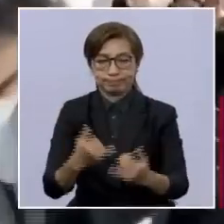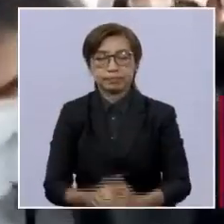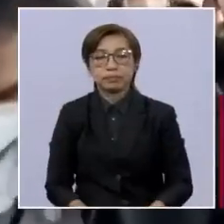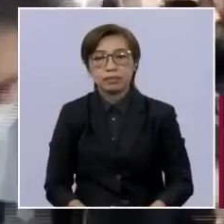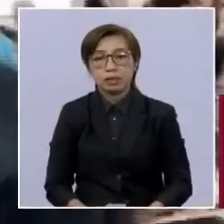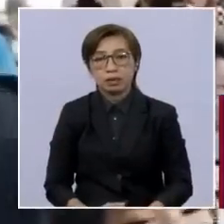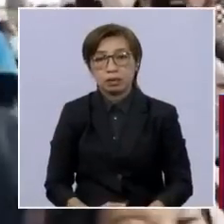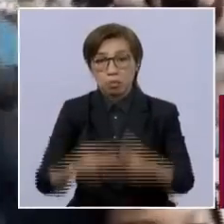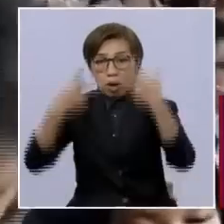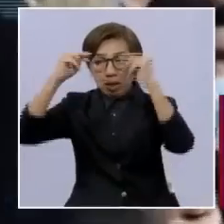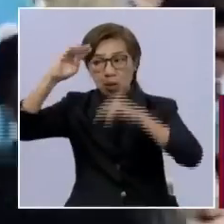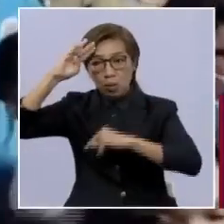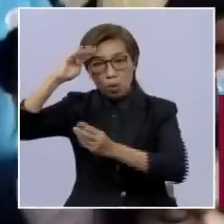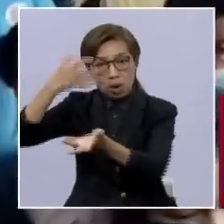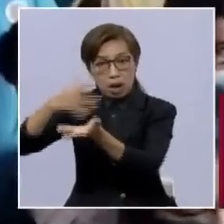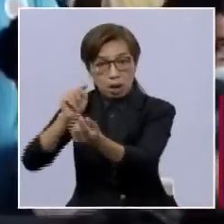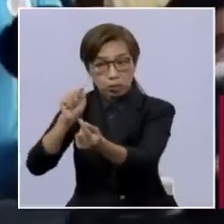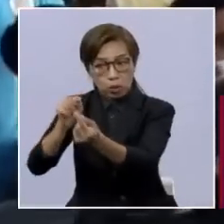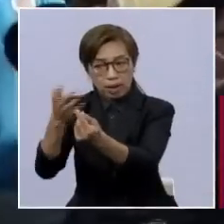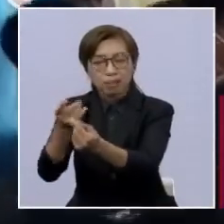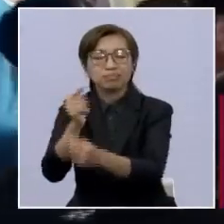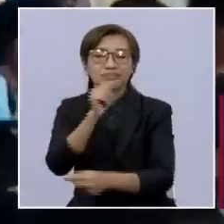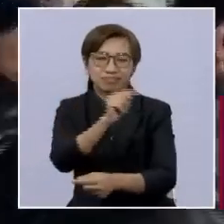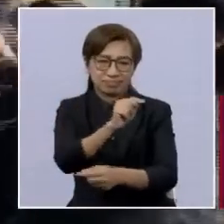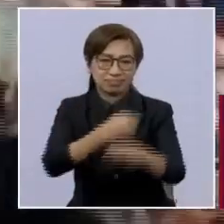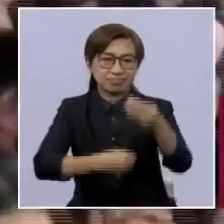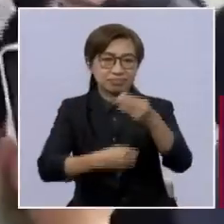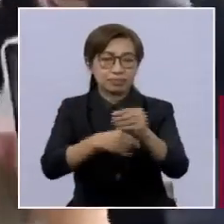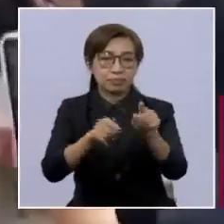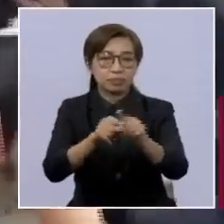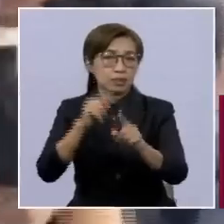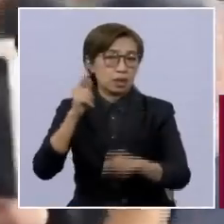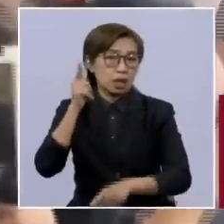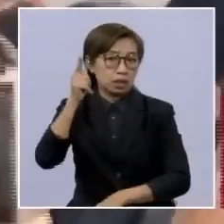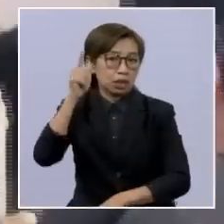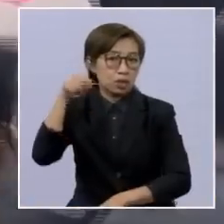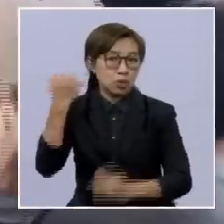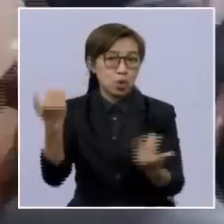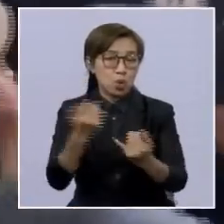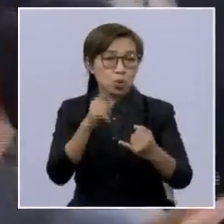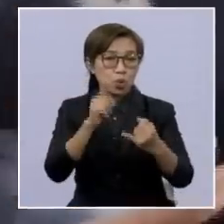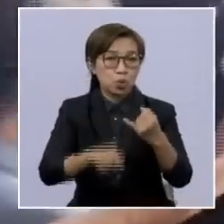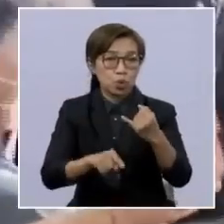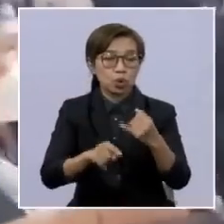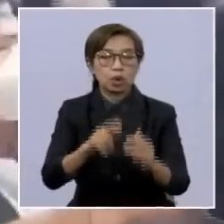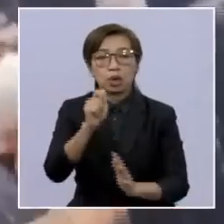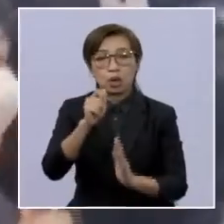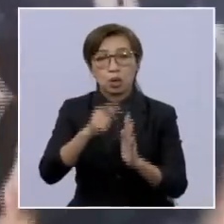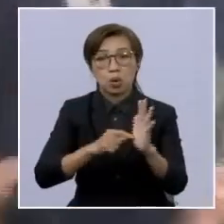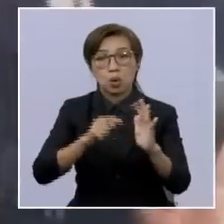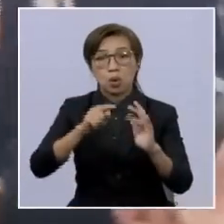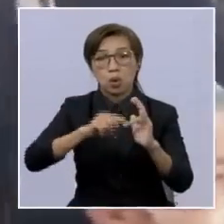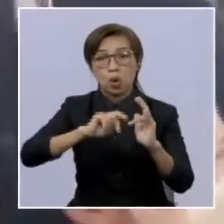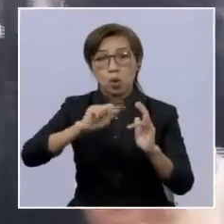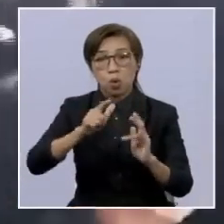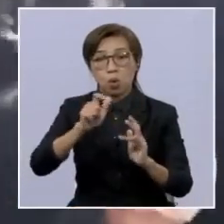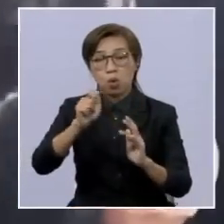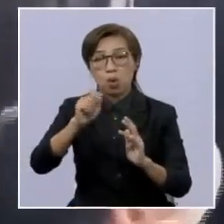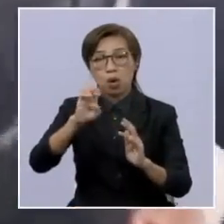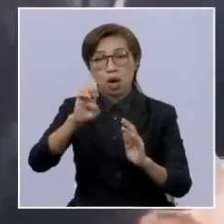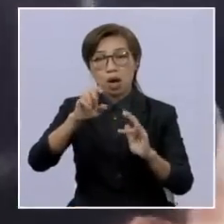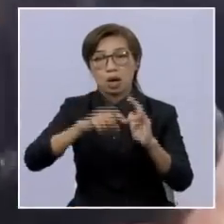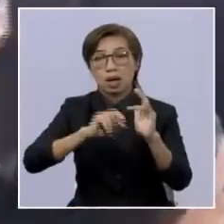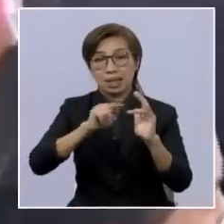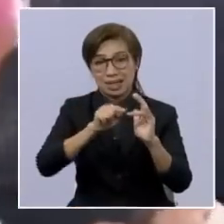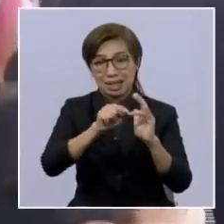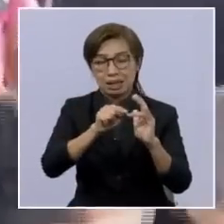พูดถึงพลเอกประยุทธ์เนี่ยนะคะก็ต้องพูดถึงอีกคนนึงค่ะอย่างคุณอุ๊งอิ๊งแพทองธารชินวัตรเพราะว่าช่วงที่ผ่านมาเนี่ยก็โอ้โหสลับกันขึ้นล